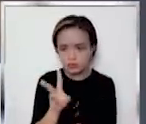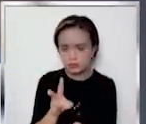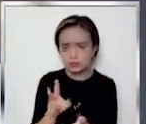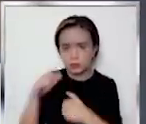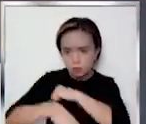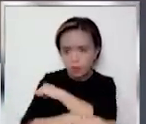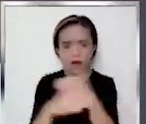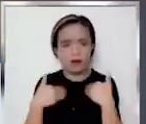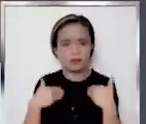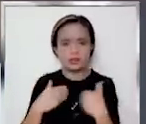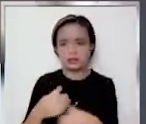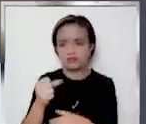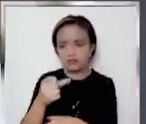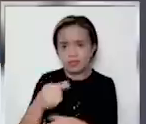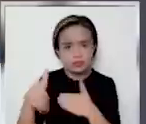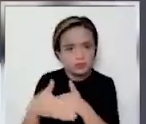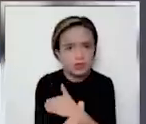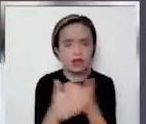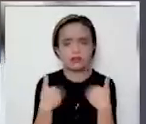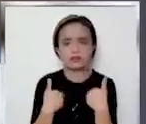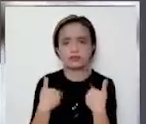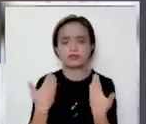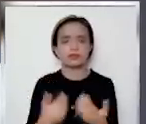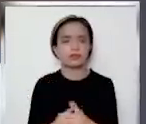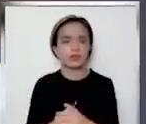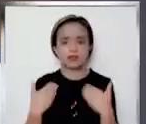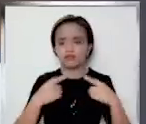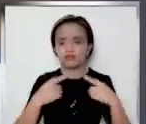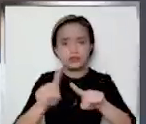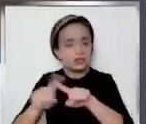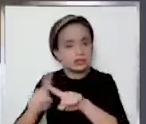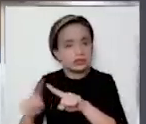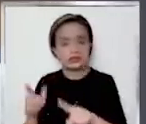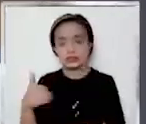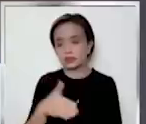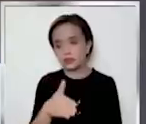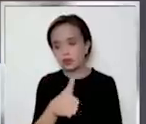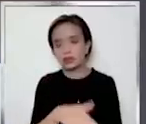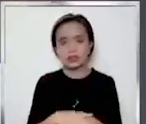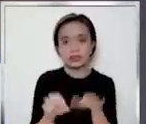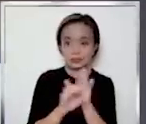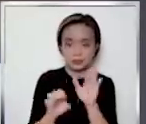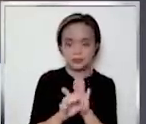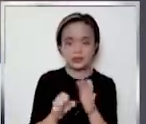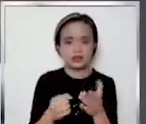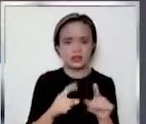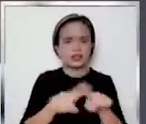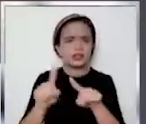tilapia. Sa tubig alat naman, meron tayong mga iba't iba pang isda tulad ng dalagang bukid,